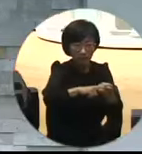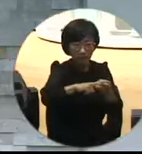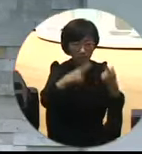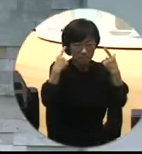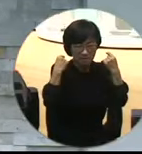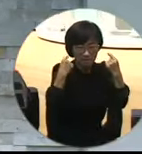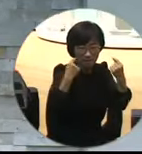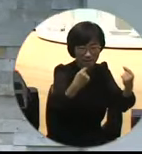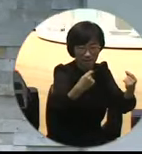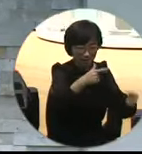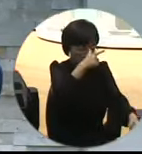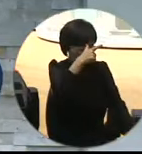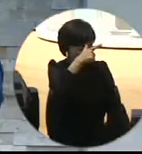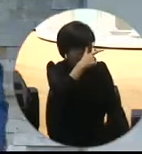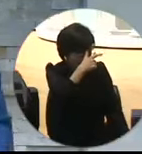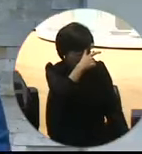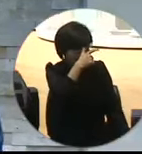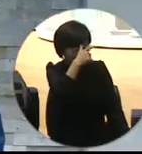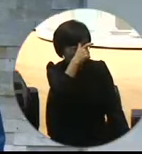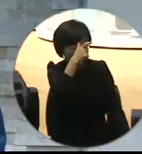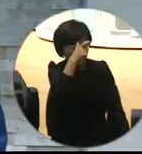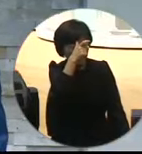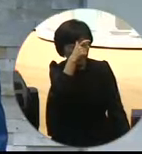박혀 있어. 못 빠져나와.